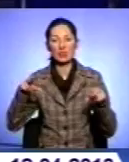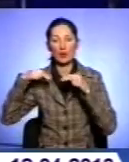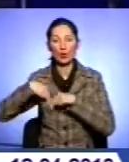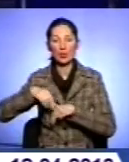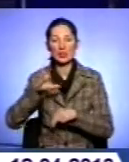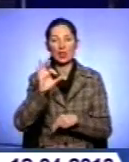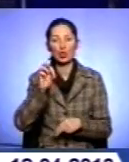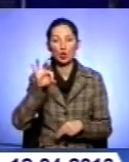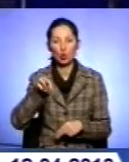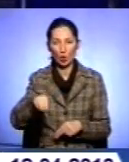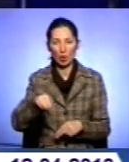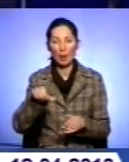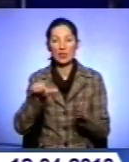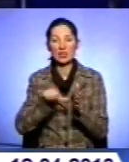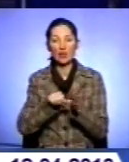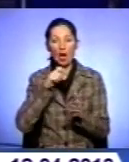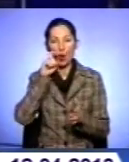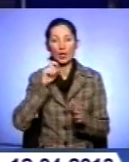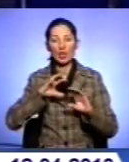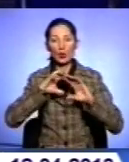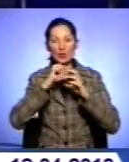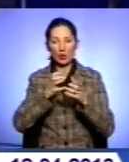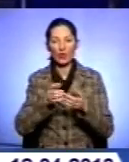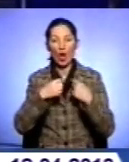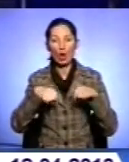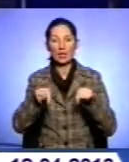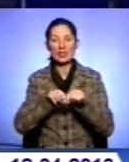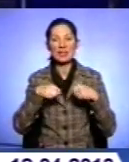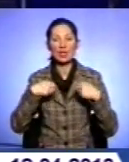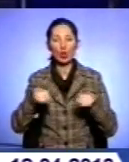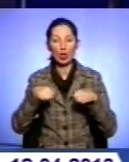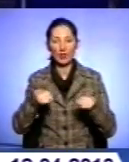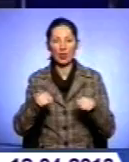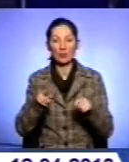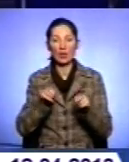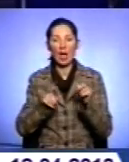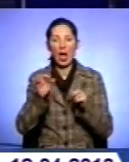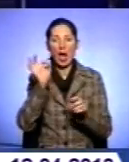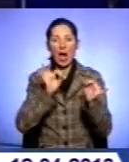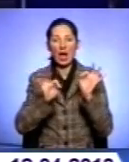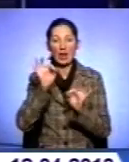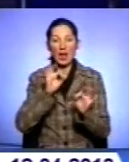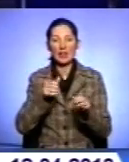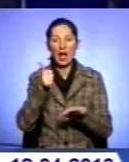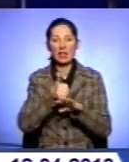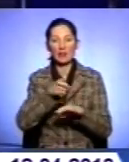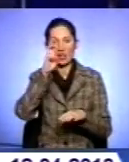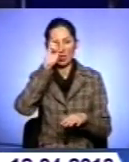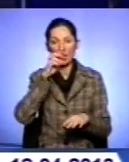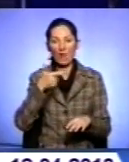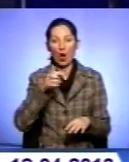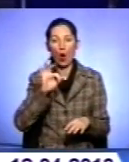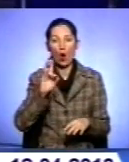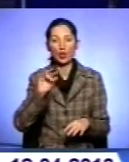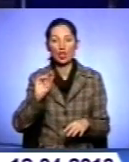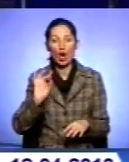СОТ та про представника України у Світовій організації торгівлі. Радник глави держави Андрій Гончарук прокоментував ці рішення